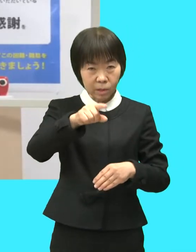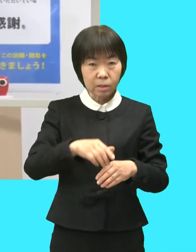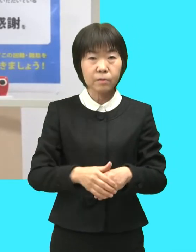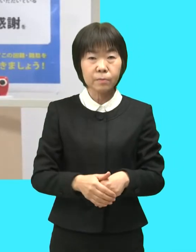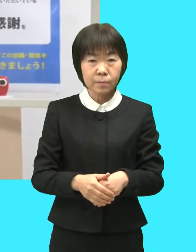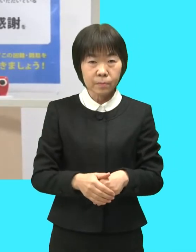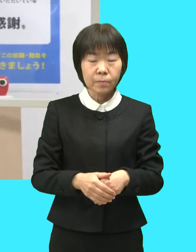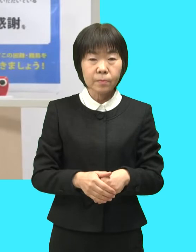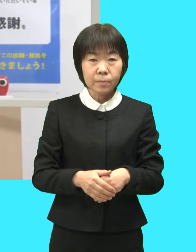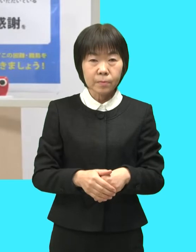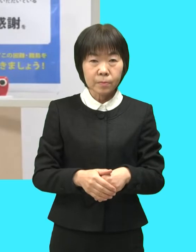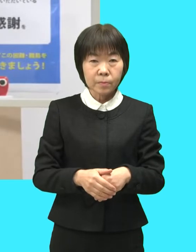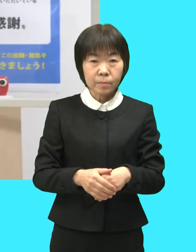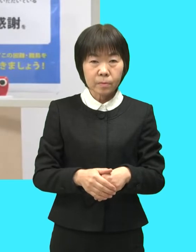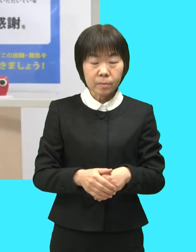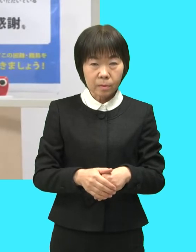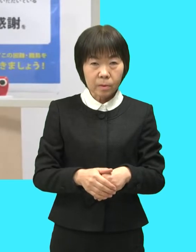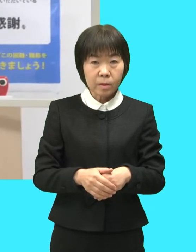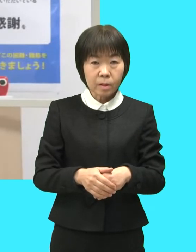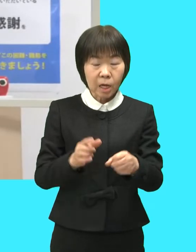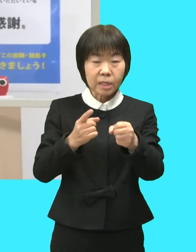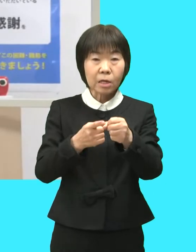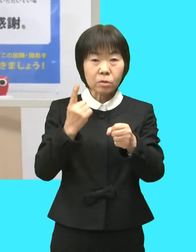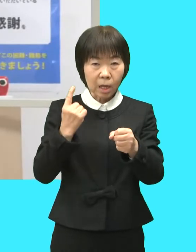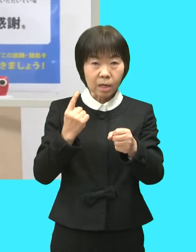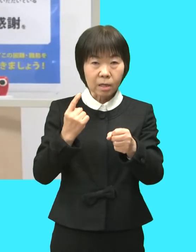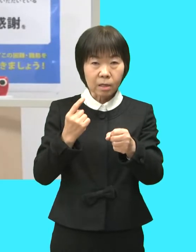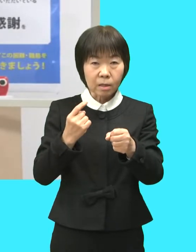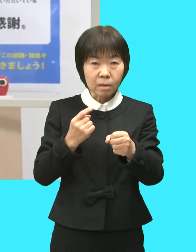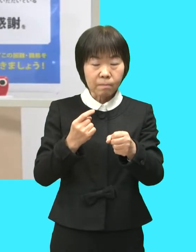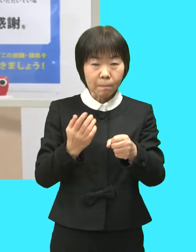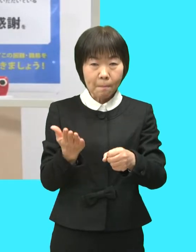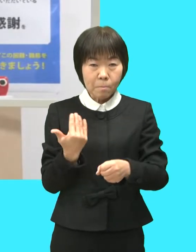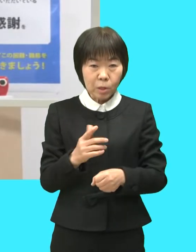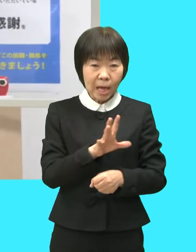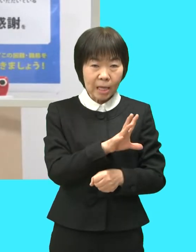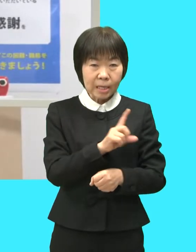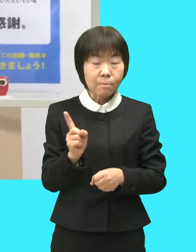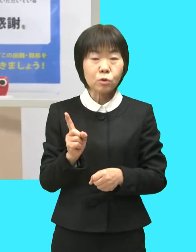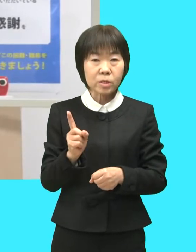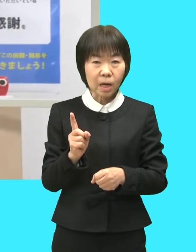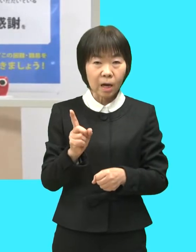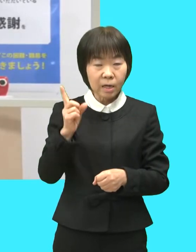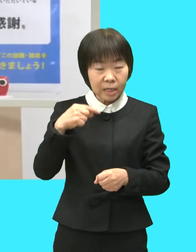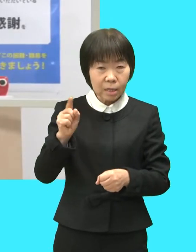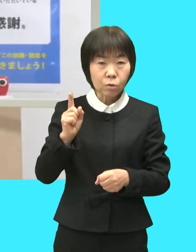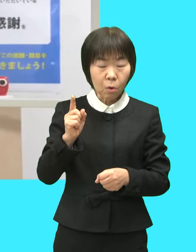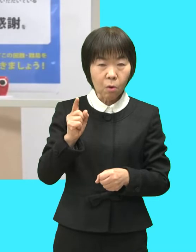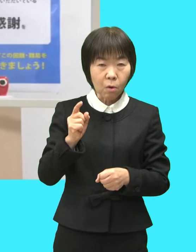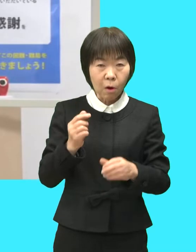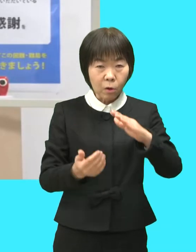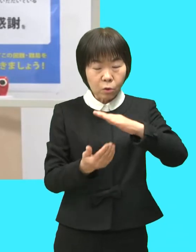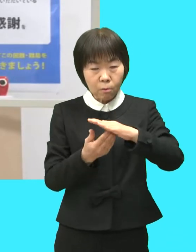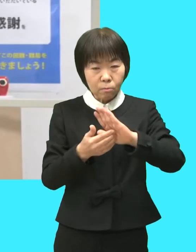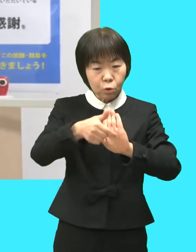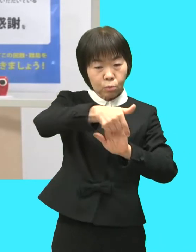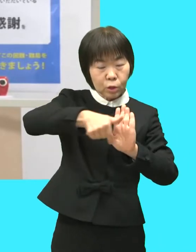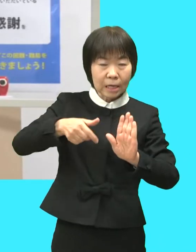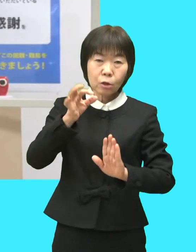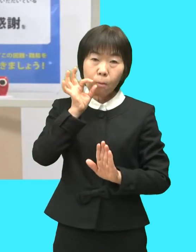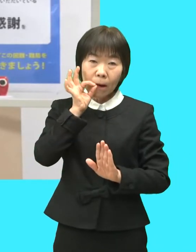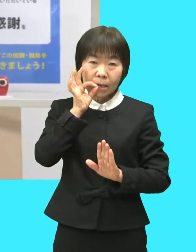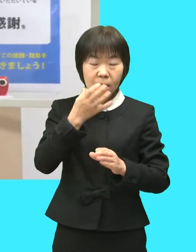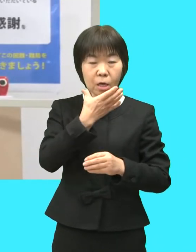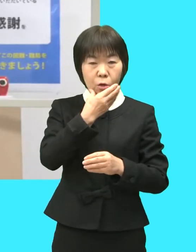ります。また、昨年プレデビューを果たした本県のトップブランド米である